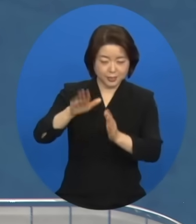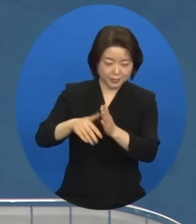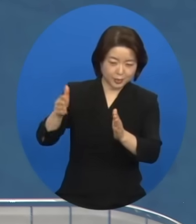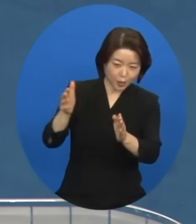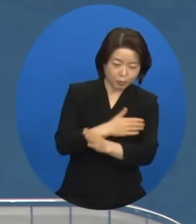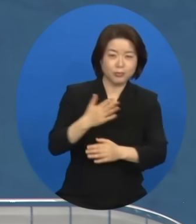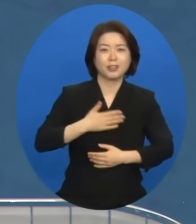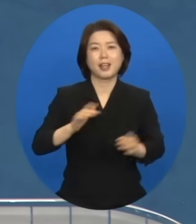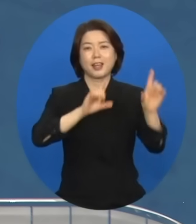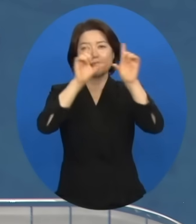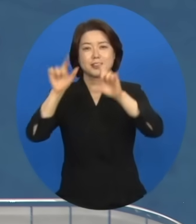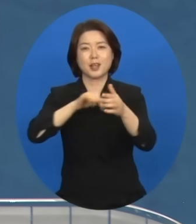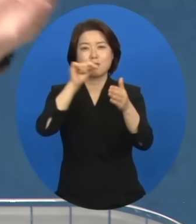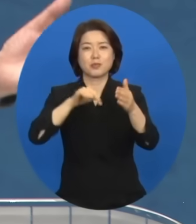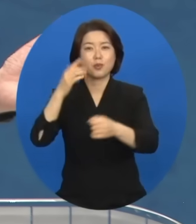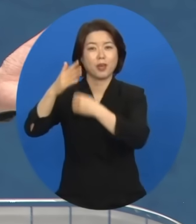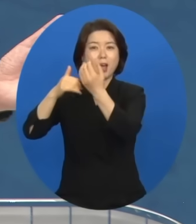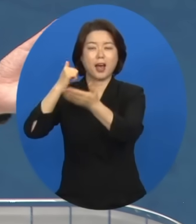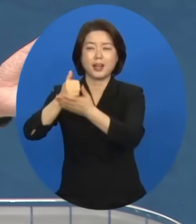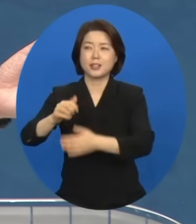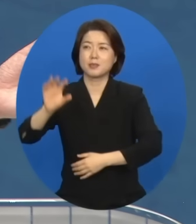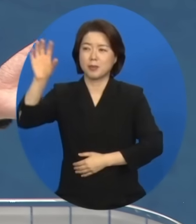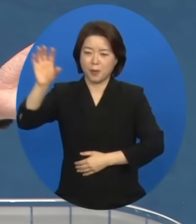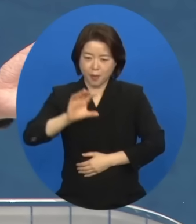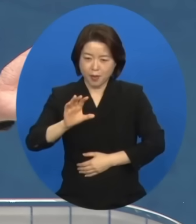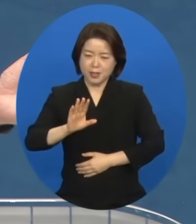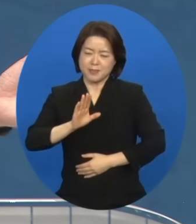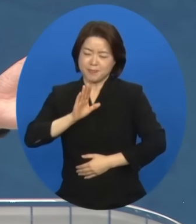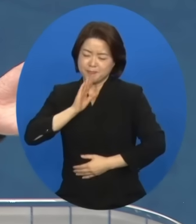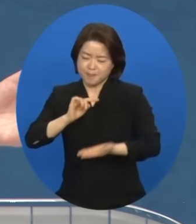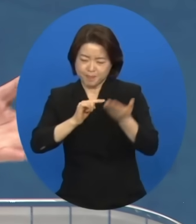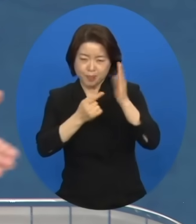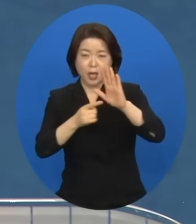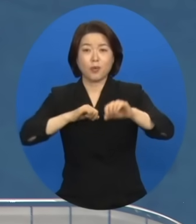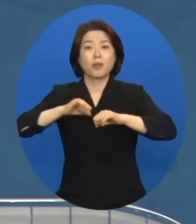삶 속에 하나님은 현실이 되셨어요.